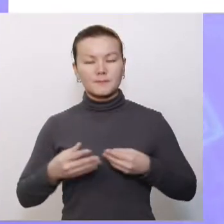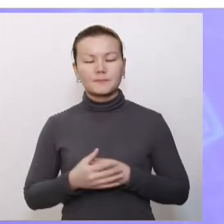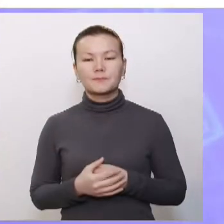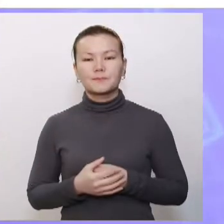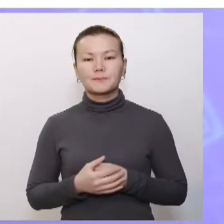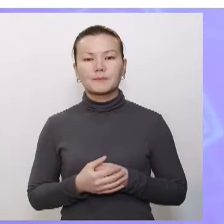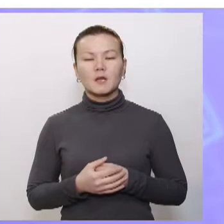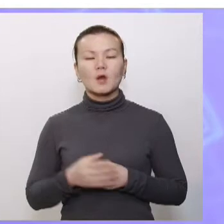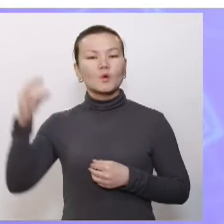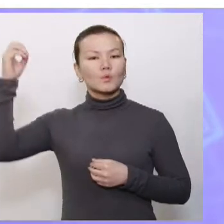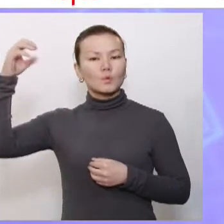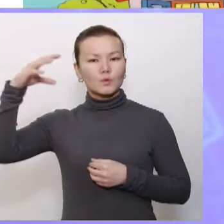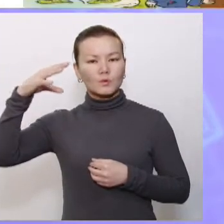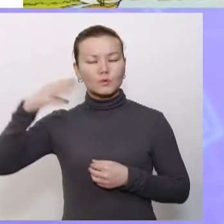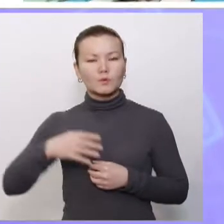Күн,